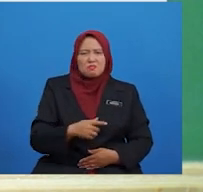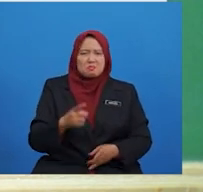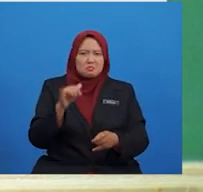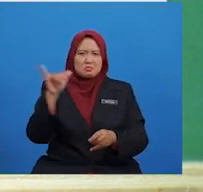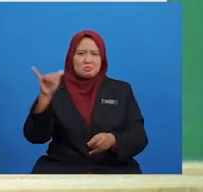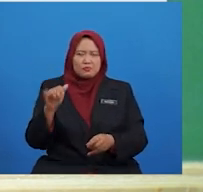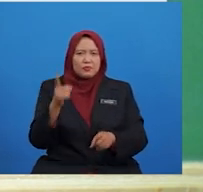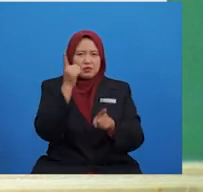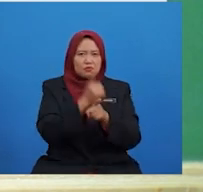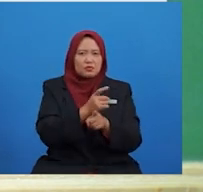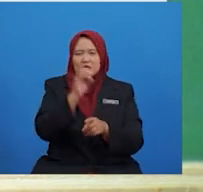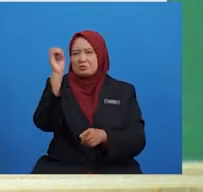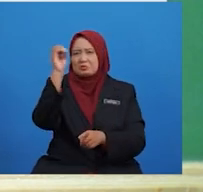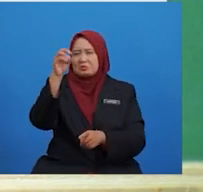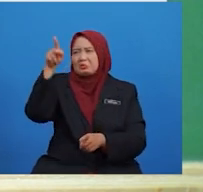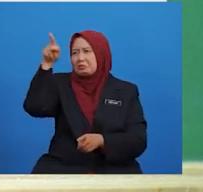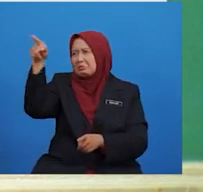tanda semicolon.